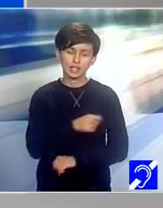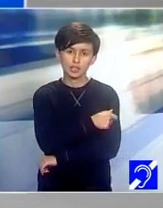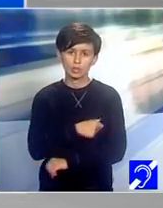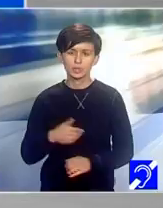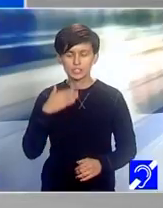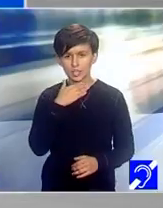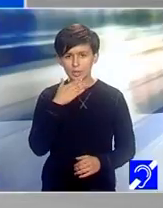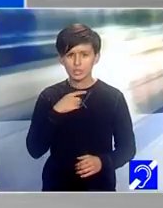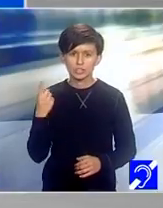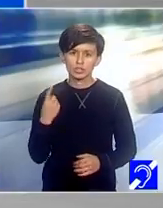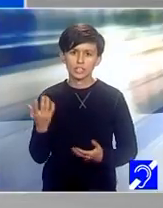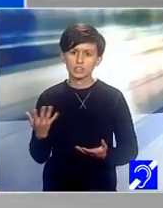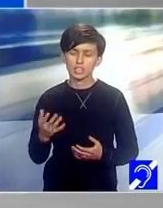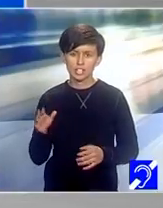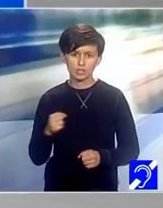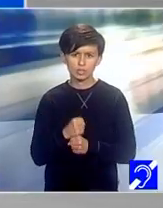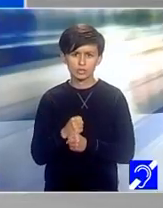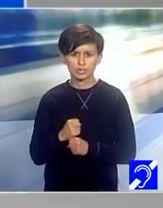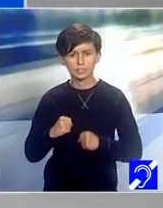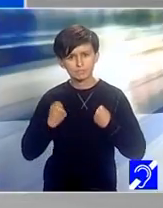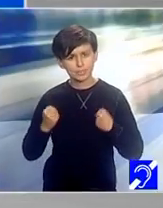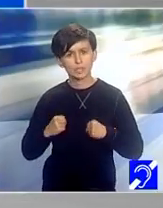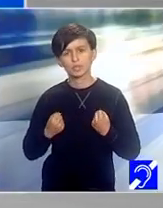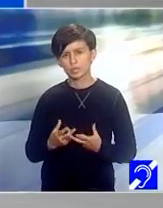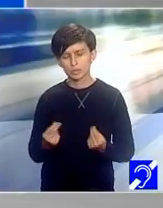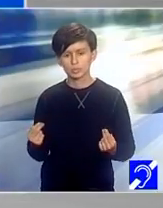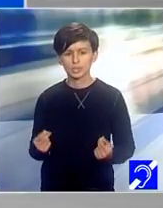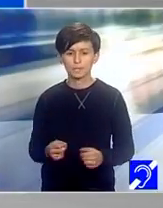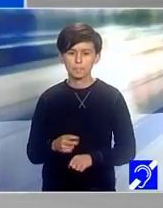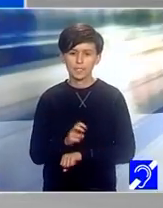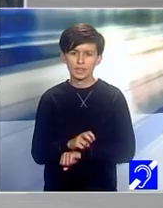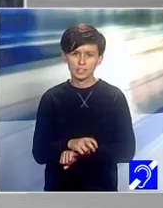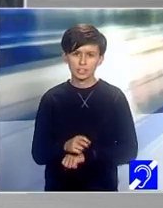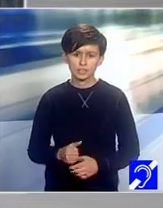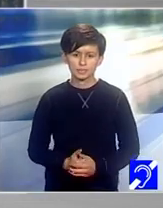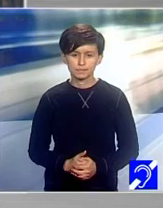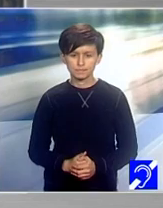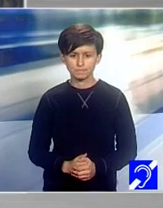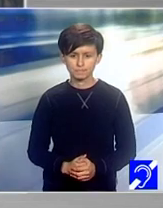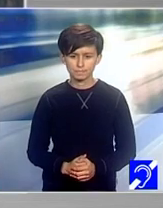și orașele care au depus eforturi considerabile de la demararea candidaturii.